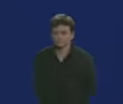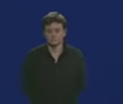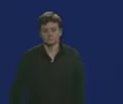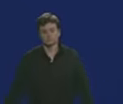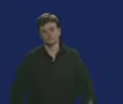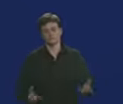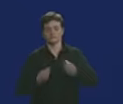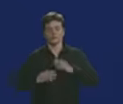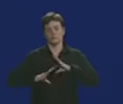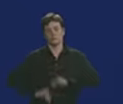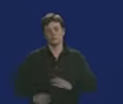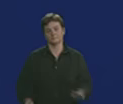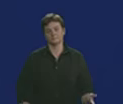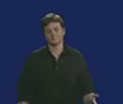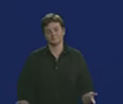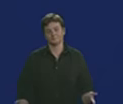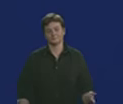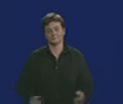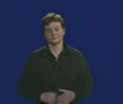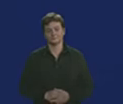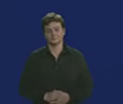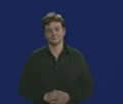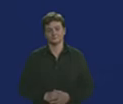Voilà qui me rassure,